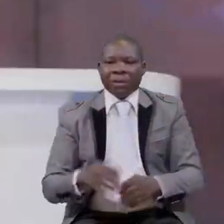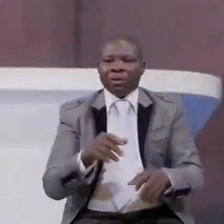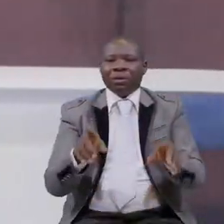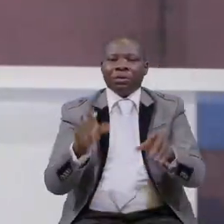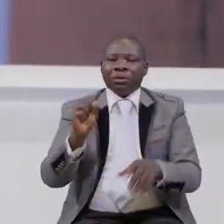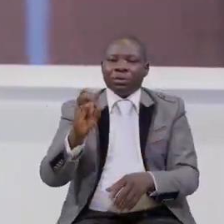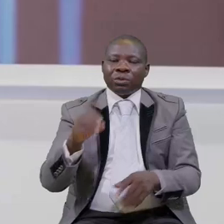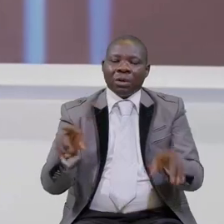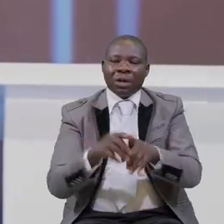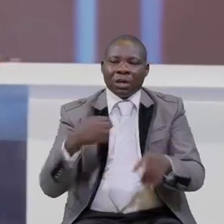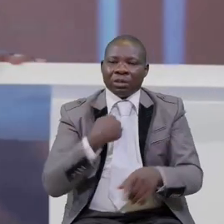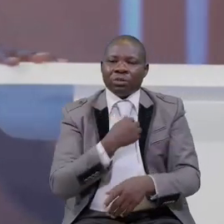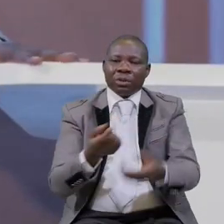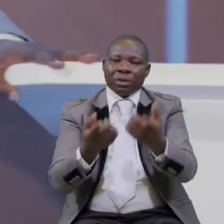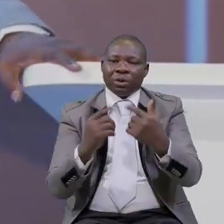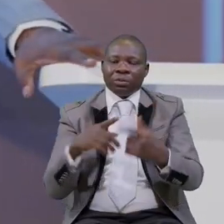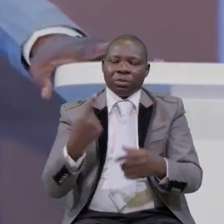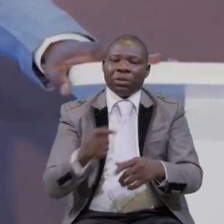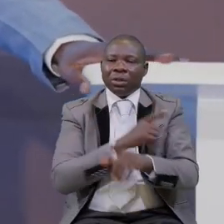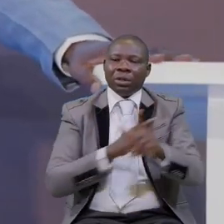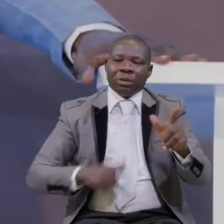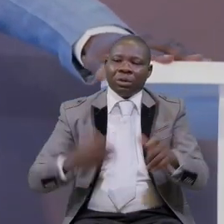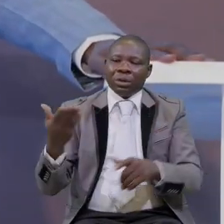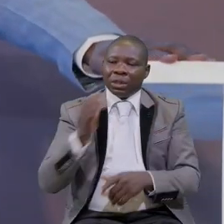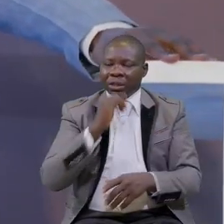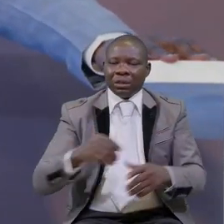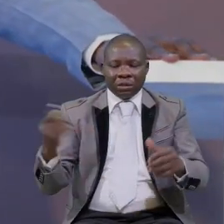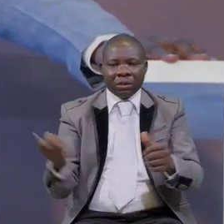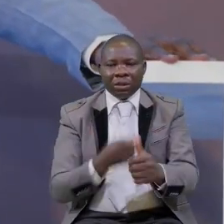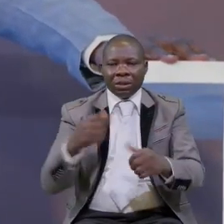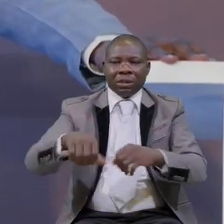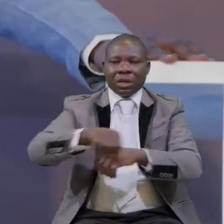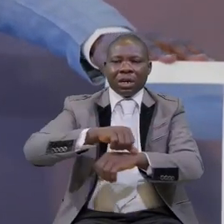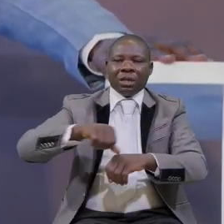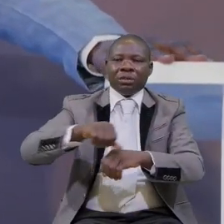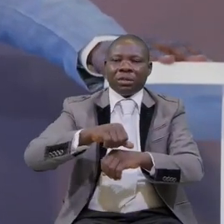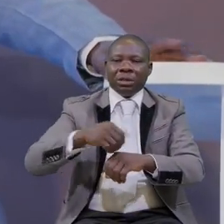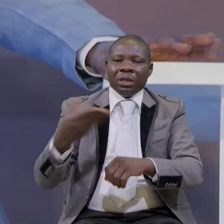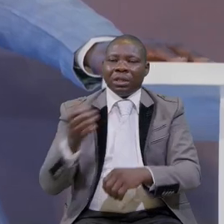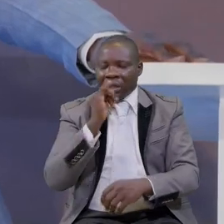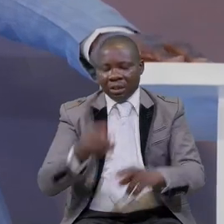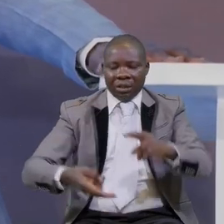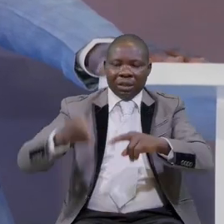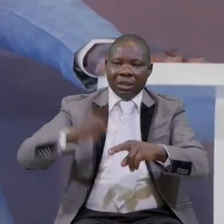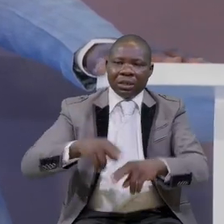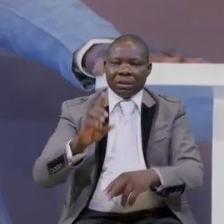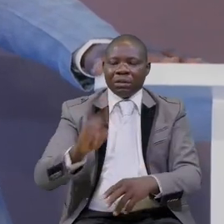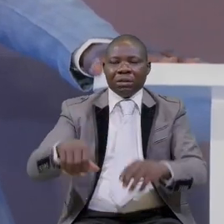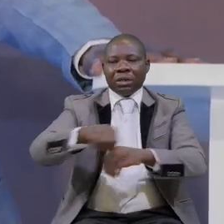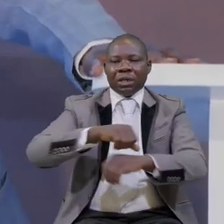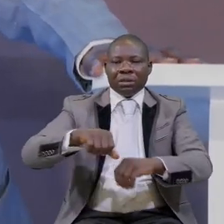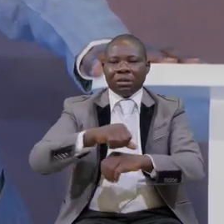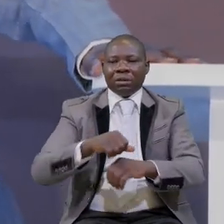Ainsi donc, quand nous venons au Seigneur, il y a l'onction initiale. Il y a l'onction